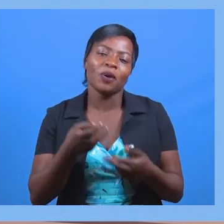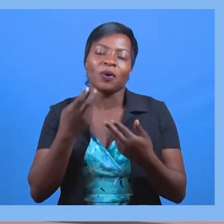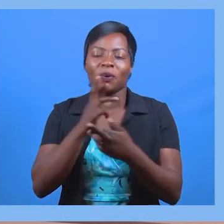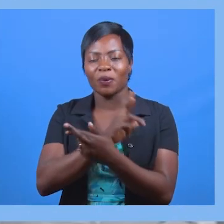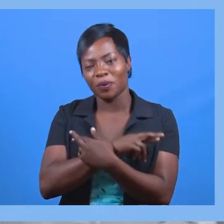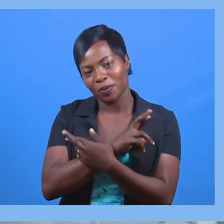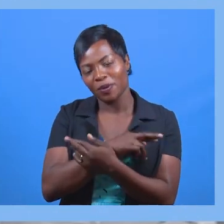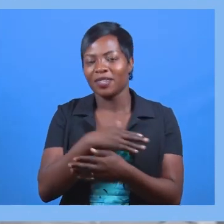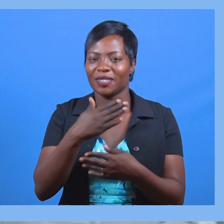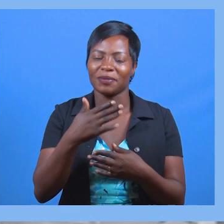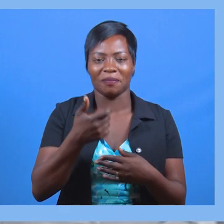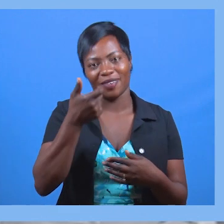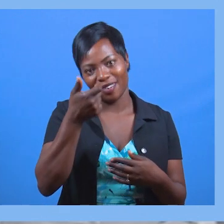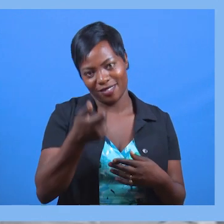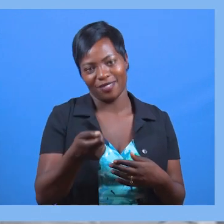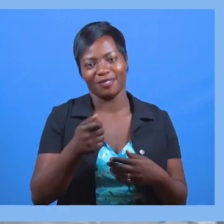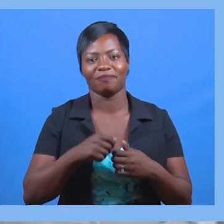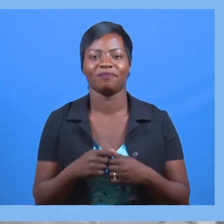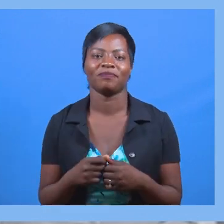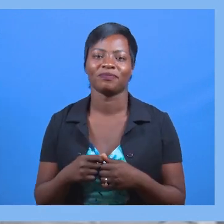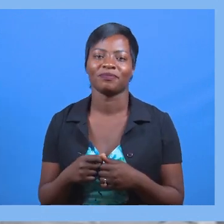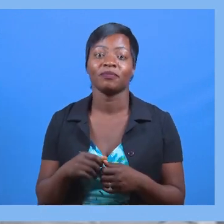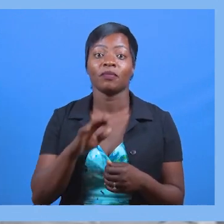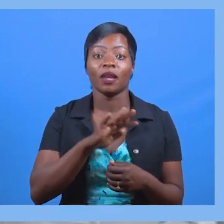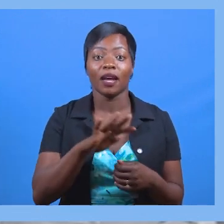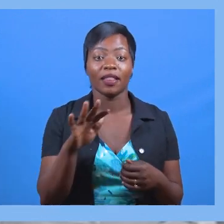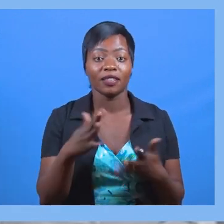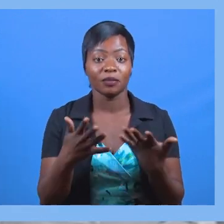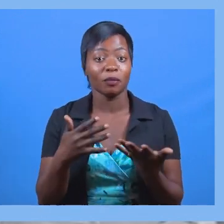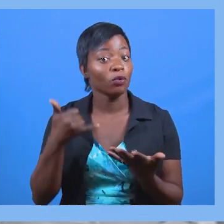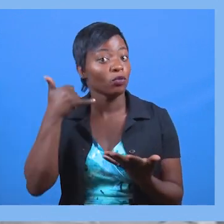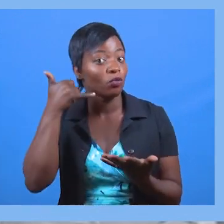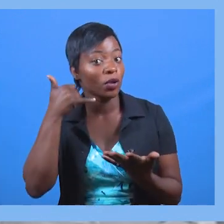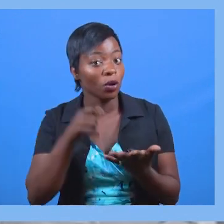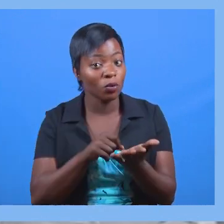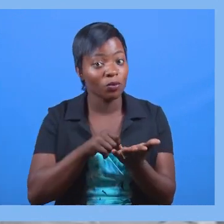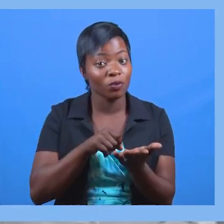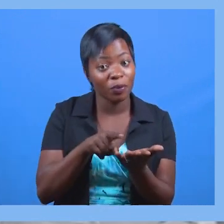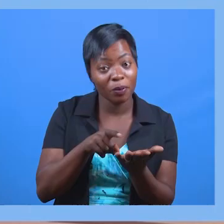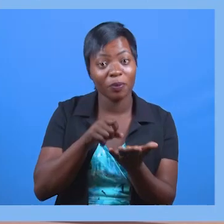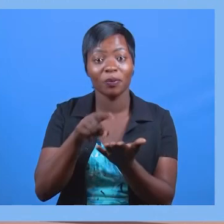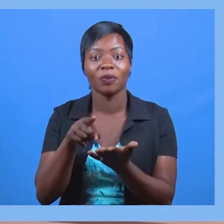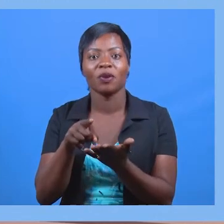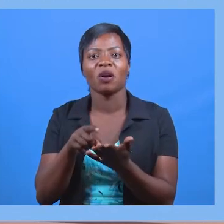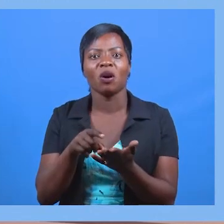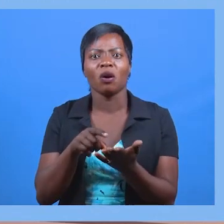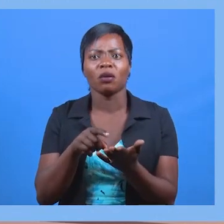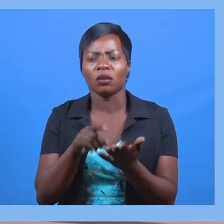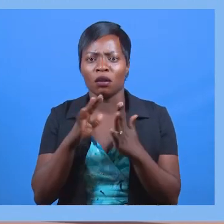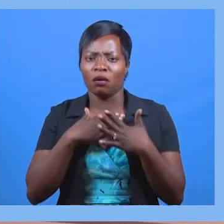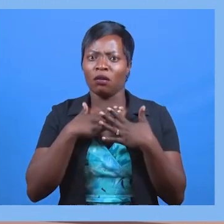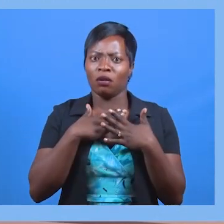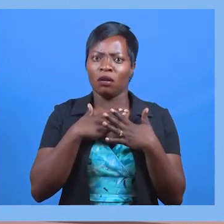tobvunza. Tambotaura zviya kuti kune vamwe vanouya vasina kutumidzira nhare, vasina kutumidzira matsamba. Auya